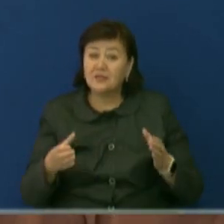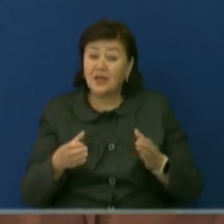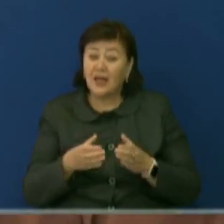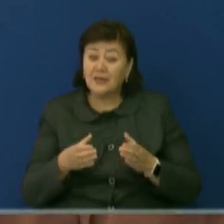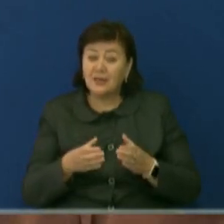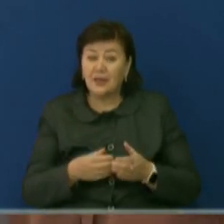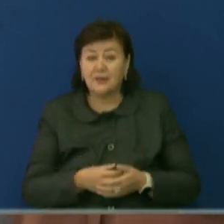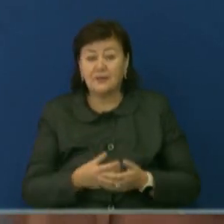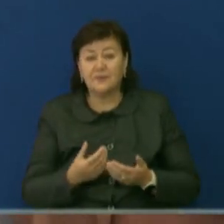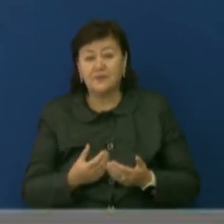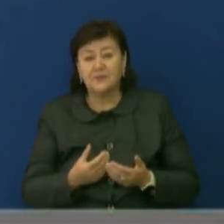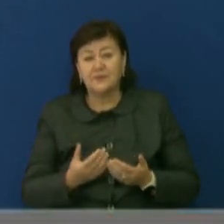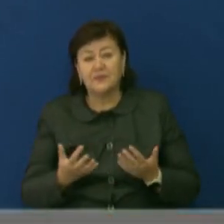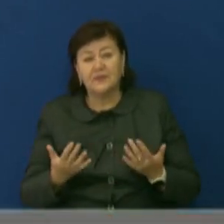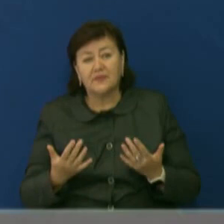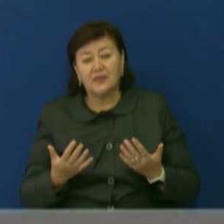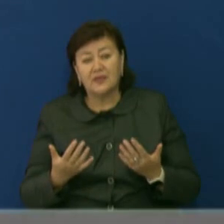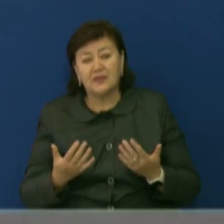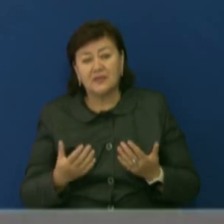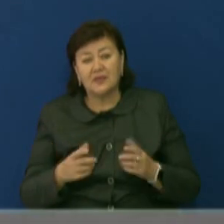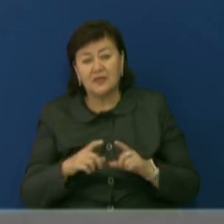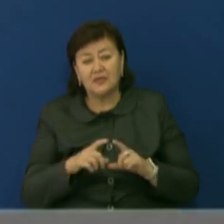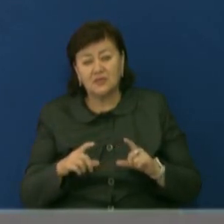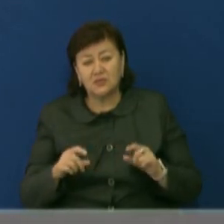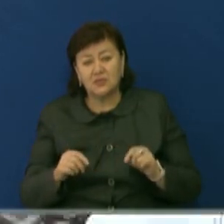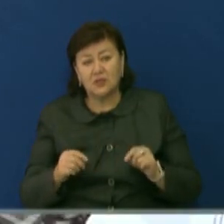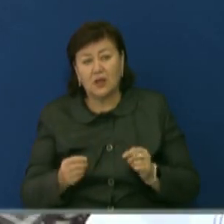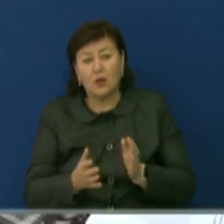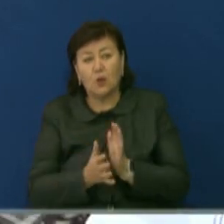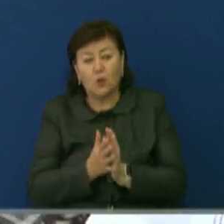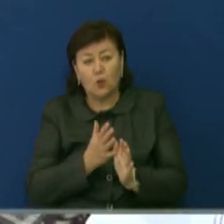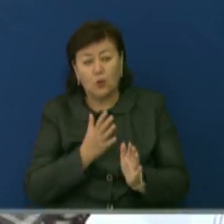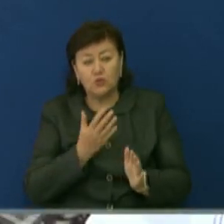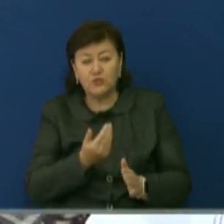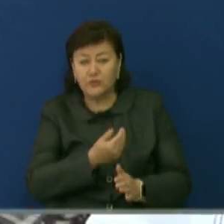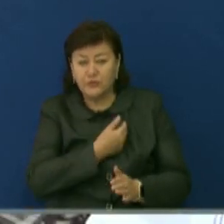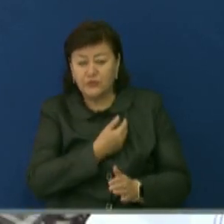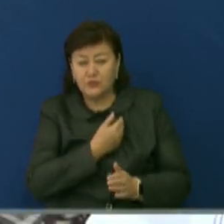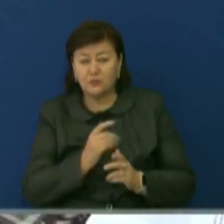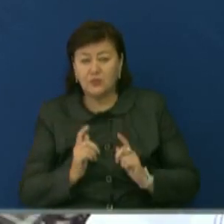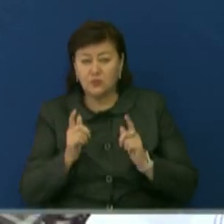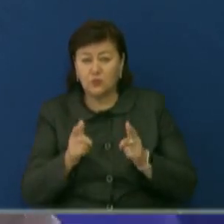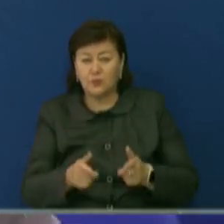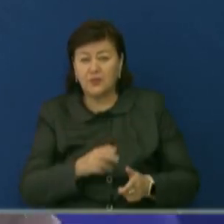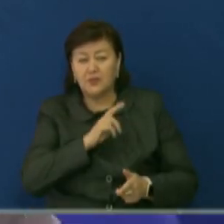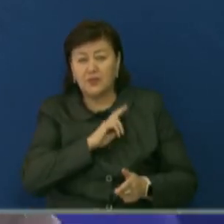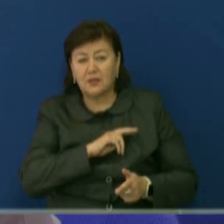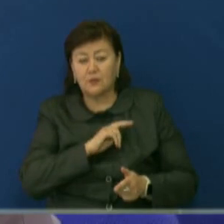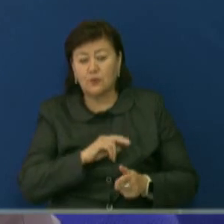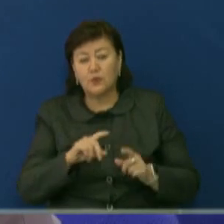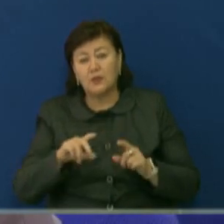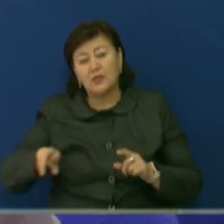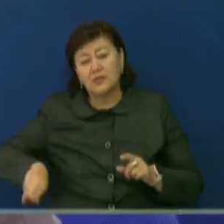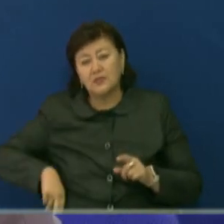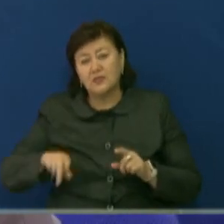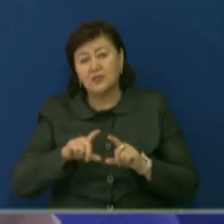некоторых городских школах на вакансии предметников впервые появилась очередь из желающих трудоустроиться. Директор школы-интерната